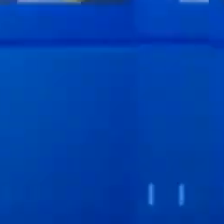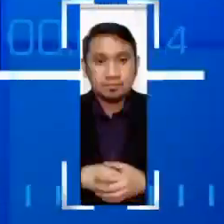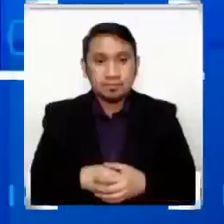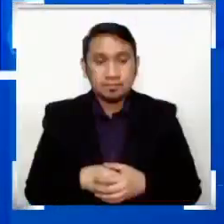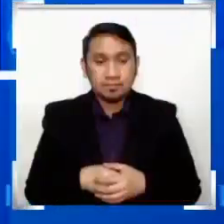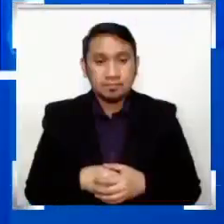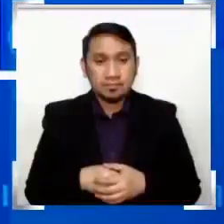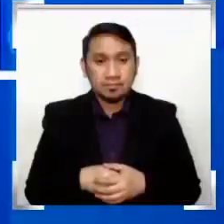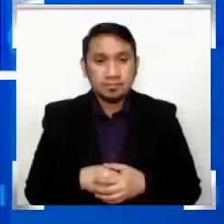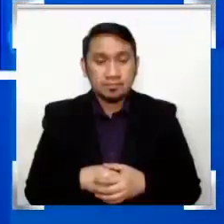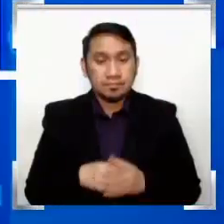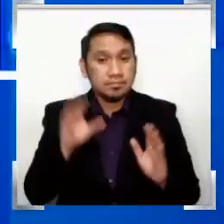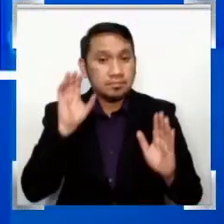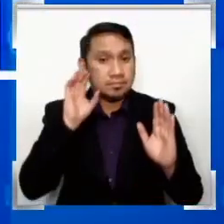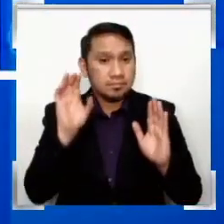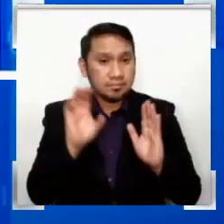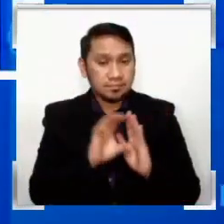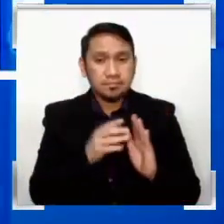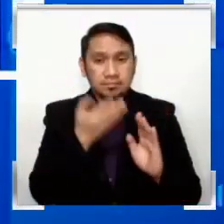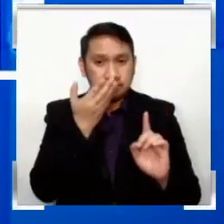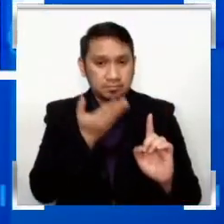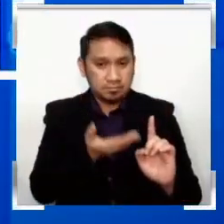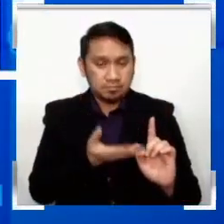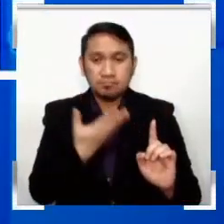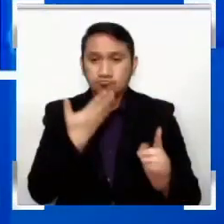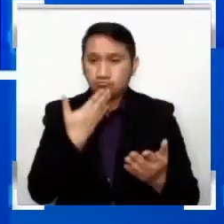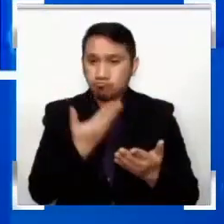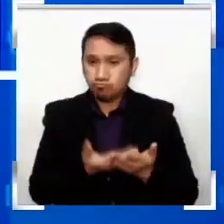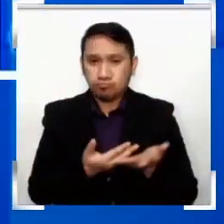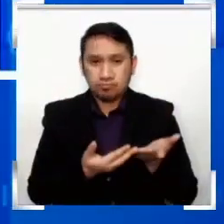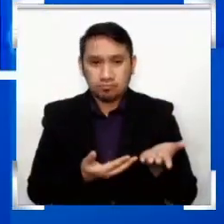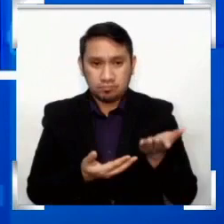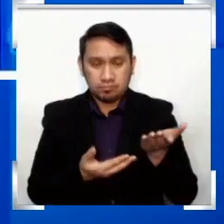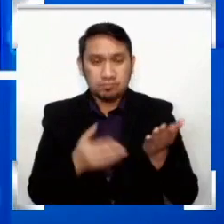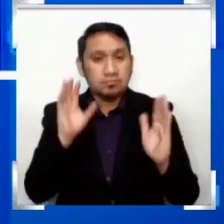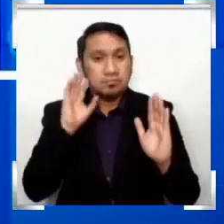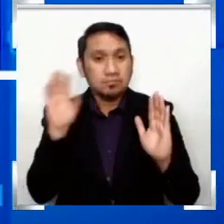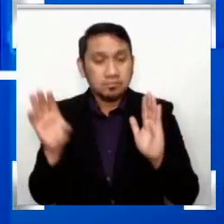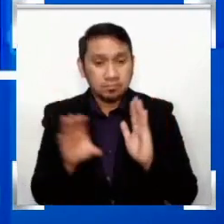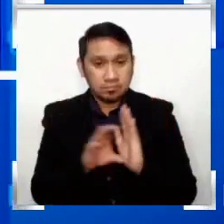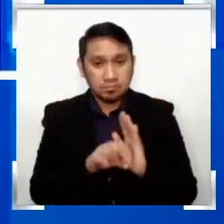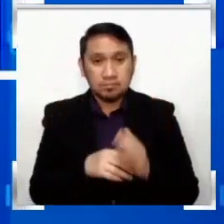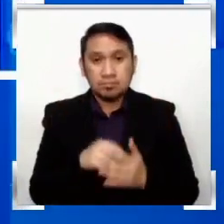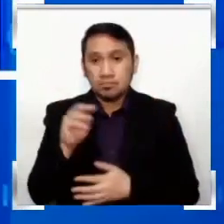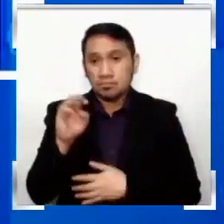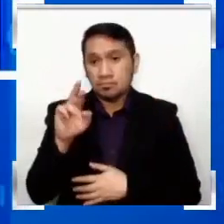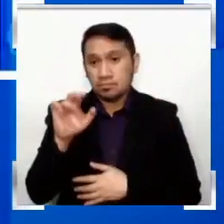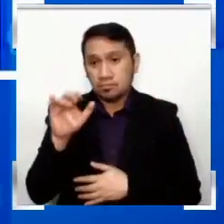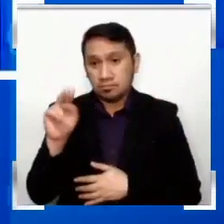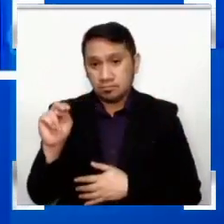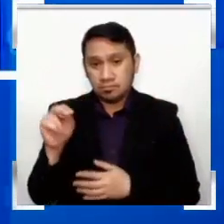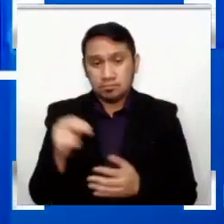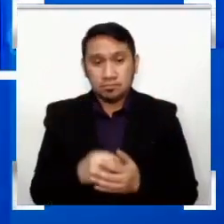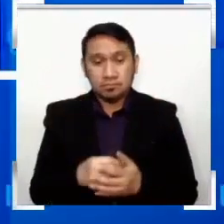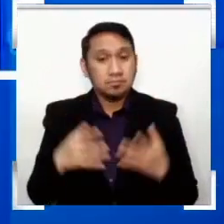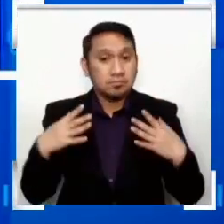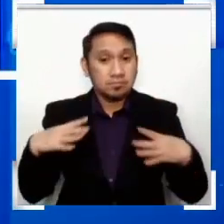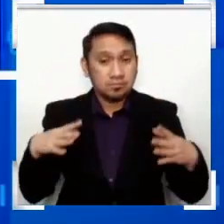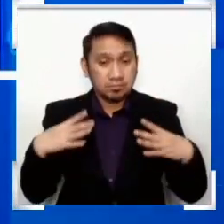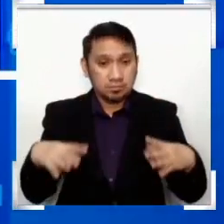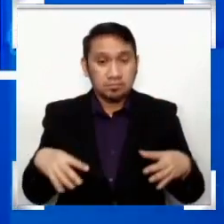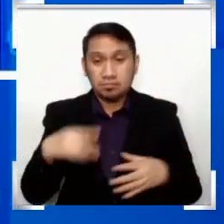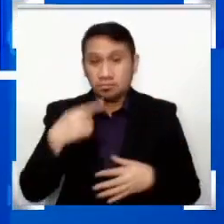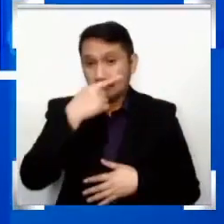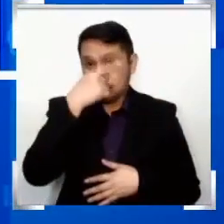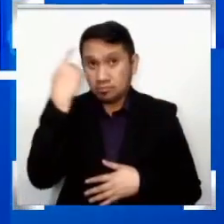Picture of elegance and grace, ang new photo ni Kapuso Primetime Queen Marian Rivera. Suot ang classic black